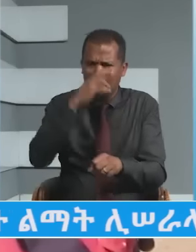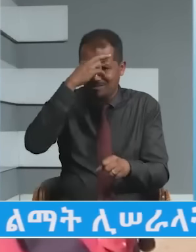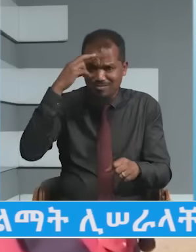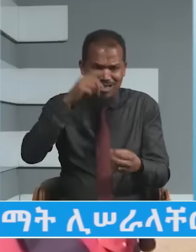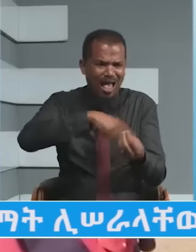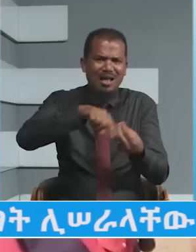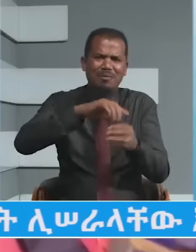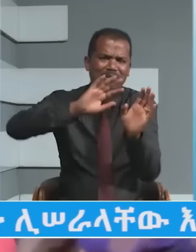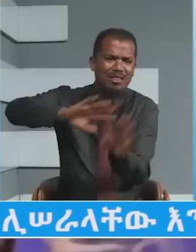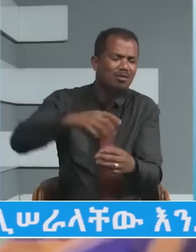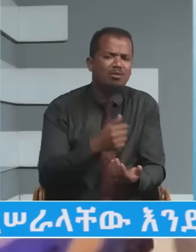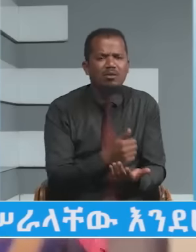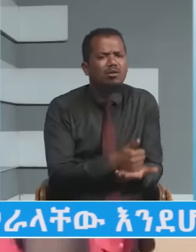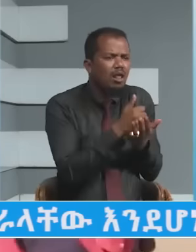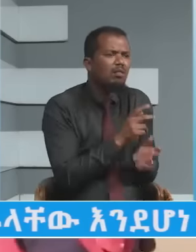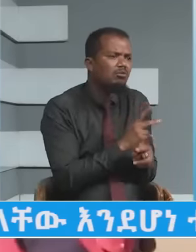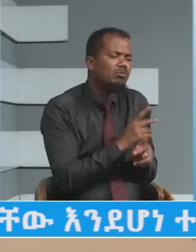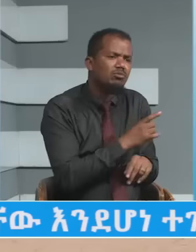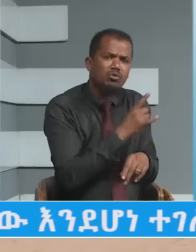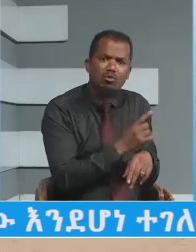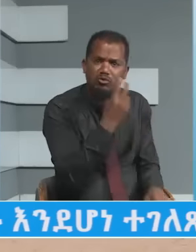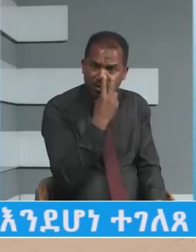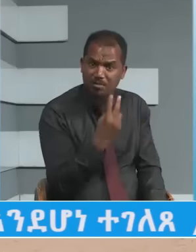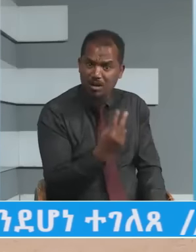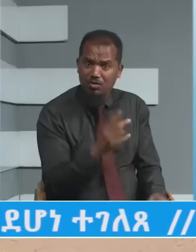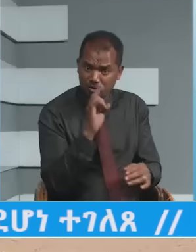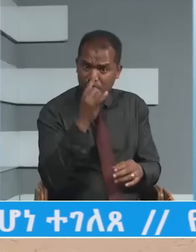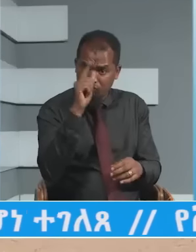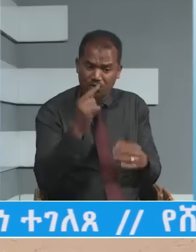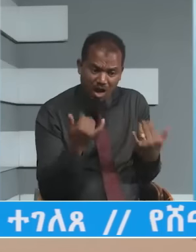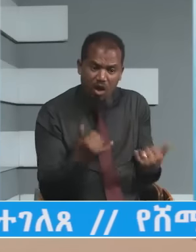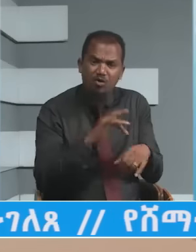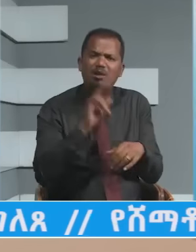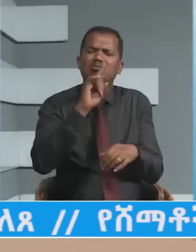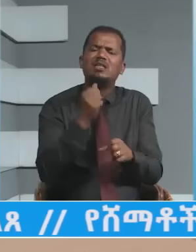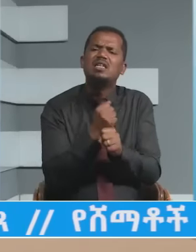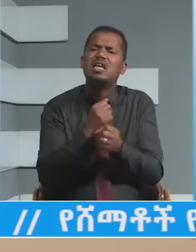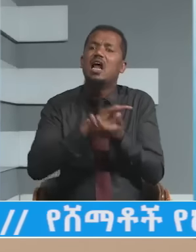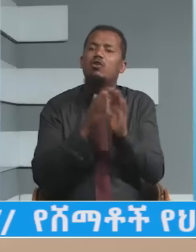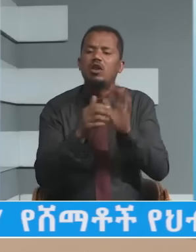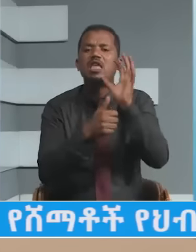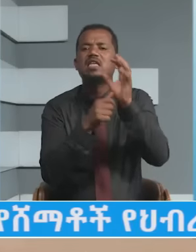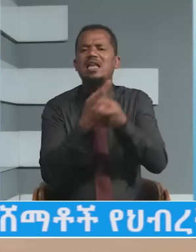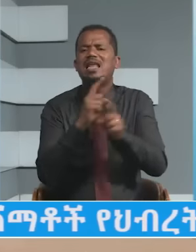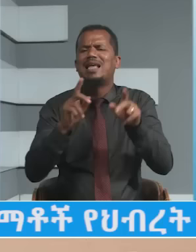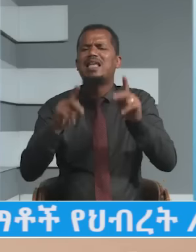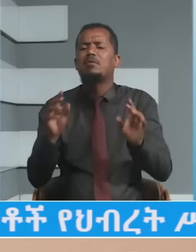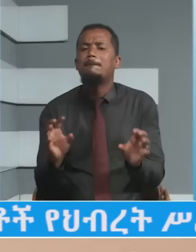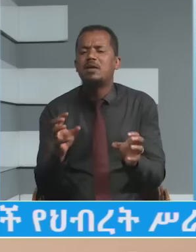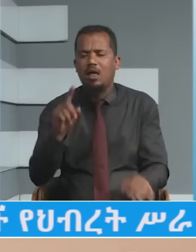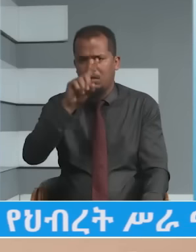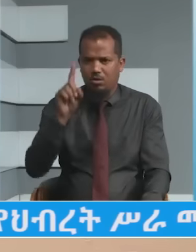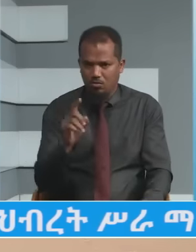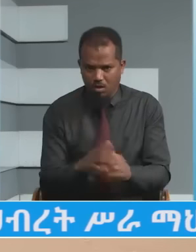የተነሳ አካባቢያቸውን ለቀው ተረጂ የሆኑትን ዜጎች በተመለከተ ዞኑ አሁን ላይ ምን እየሰራ እንደሆነ ኢሳት ነጻ የህዝብ